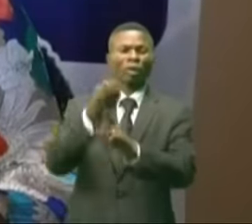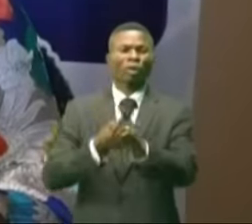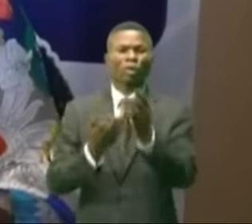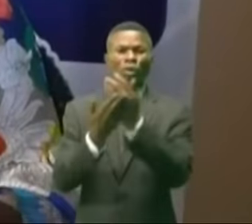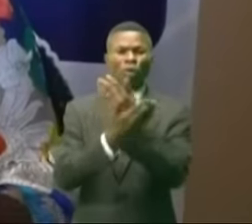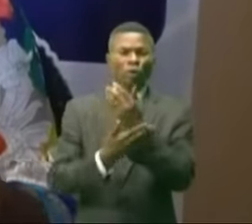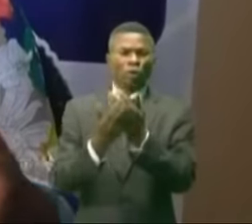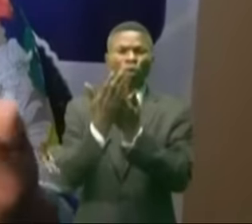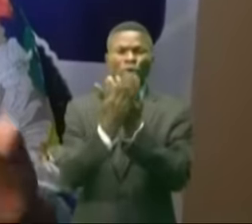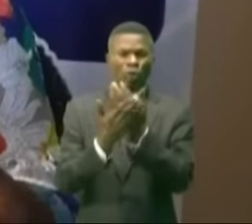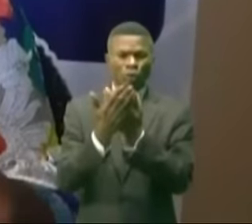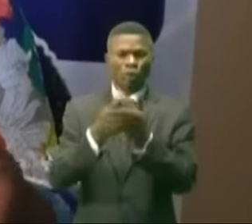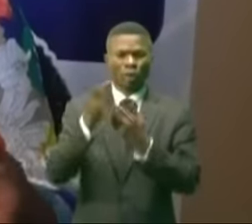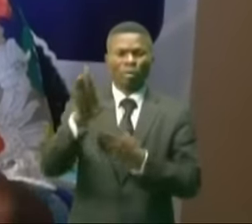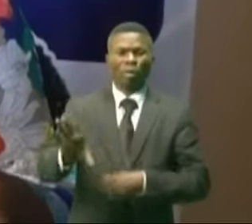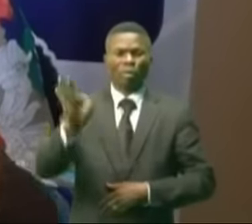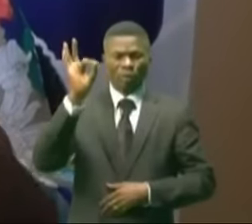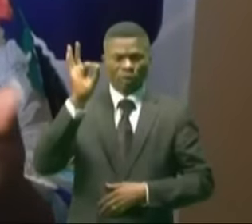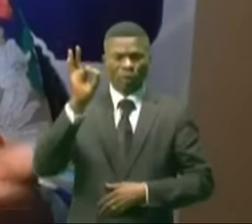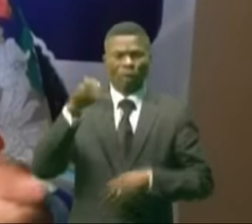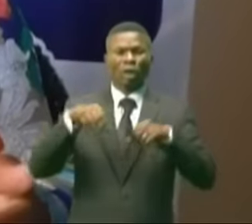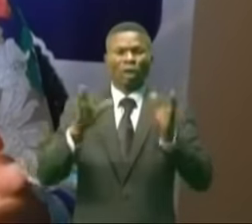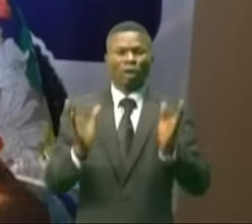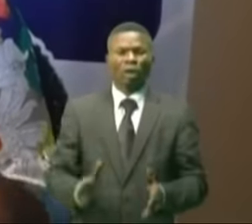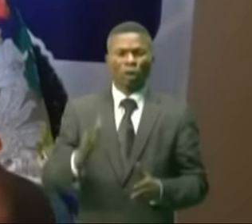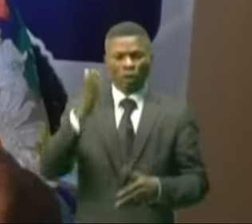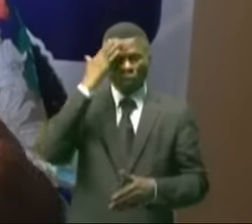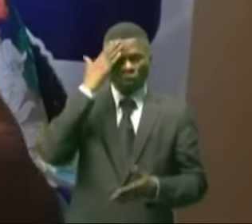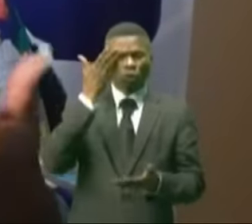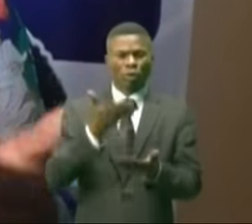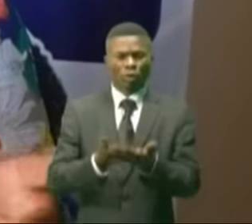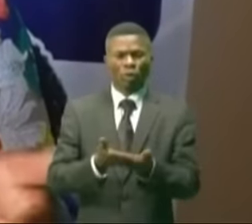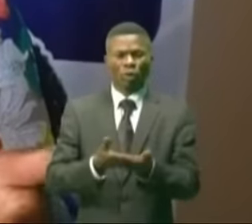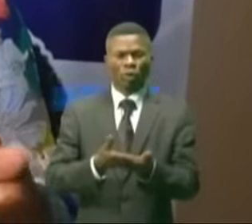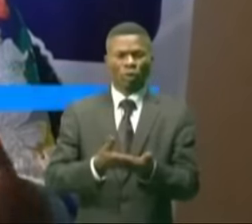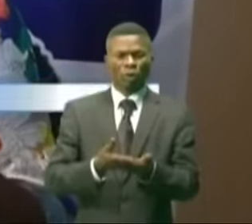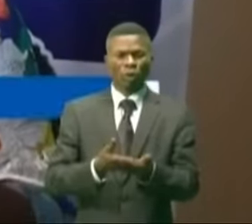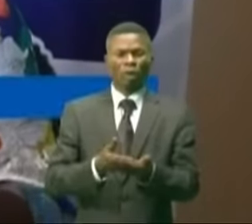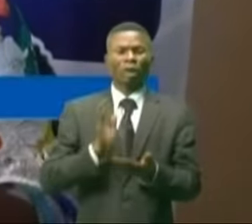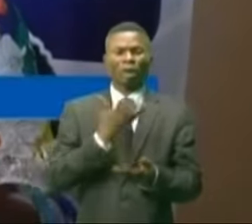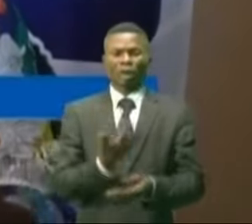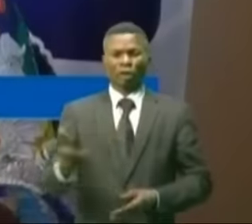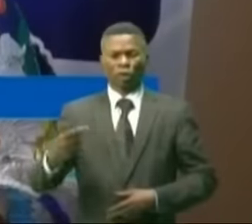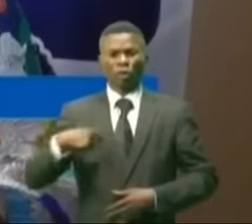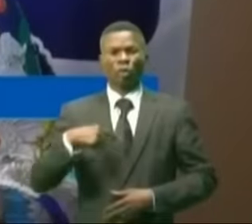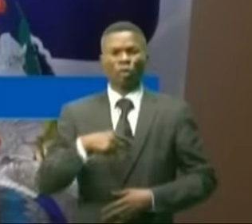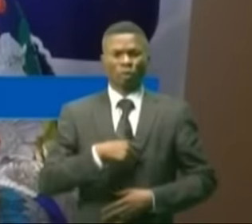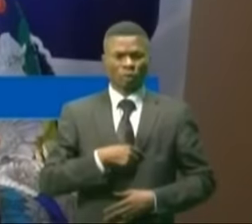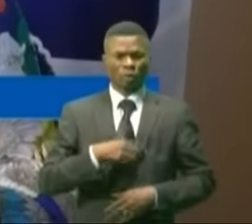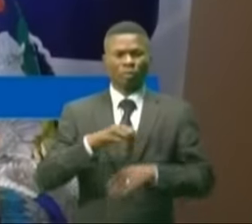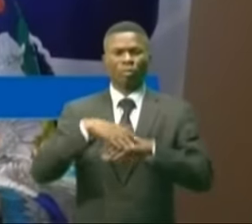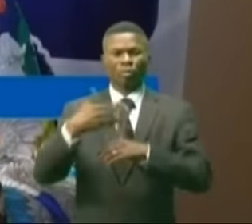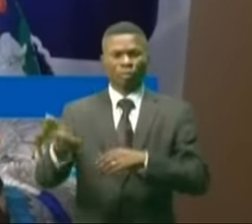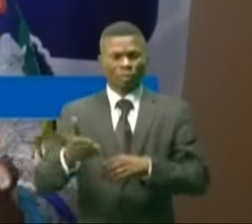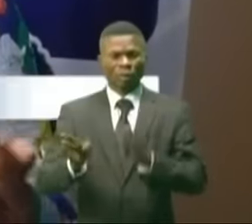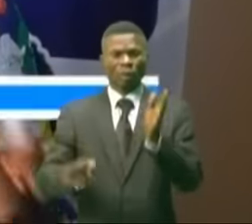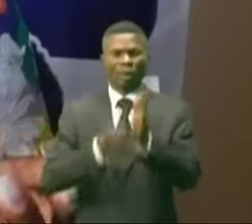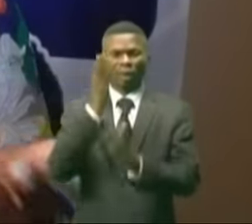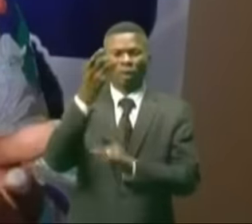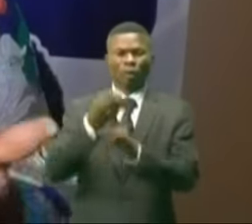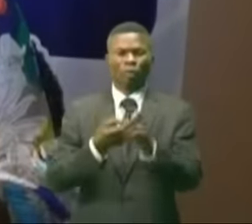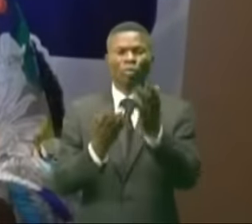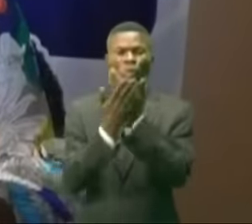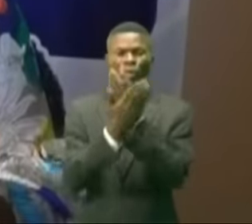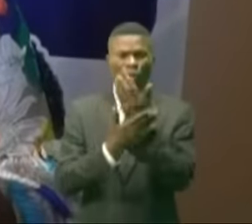premier tirage, le temps pour les Congolais de s'imprégner de notre produit. Et après le 14 juillet, vous